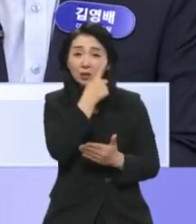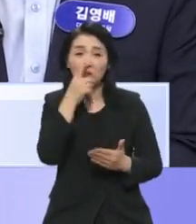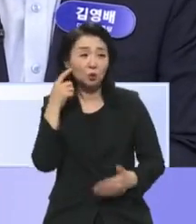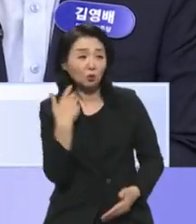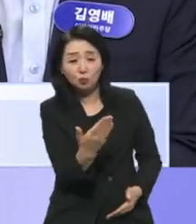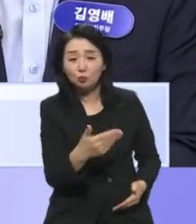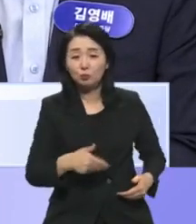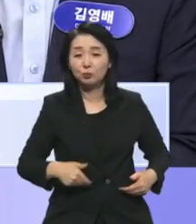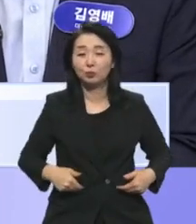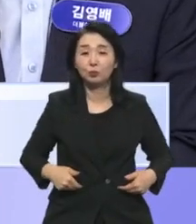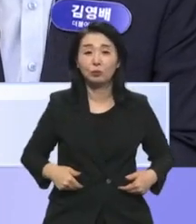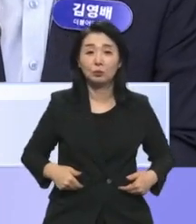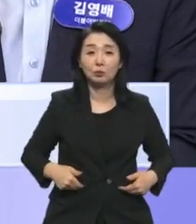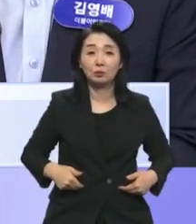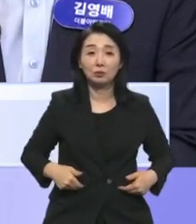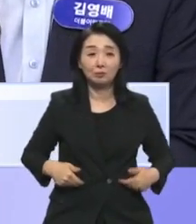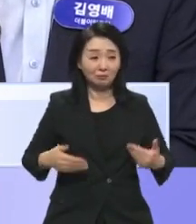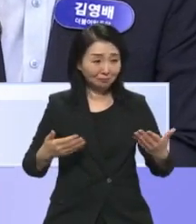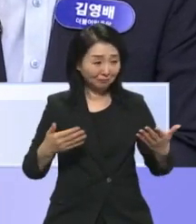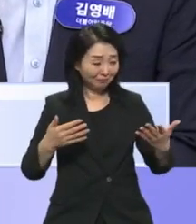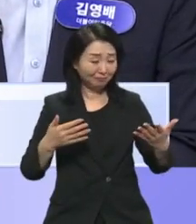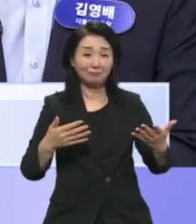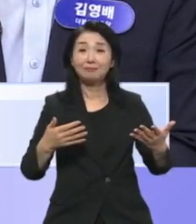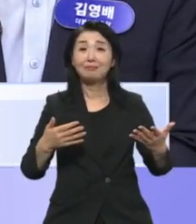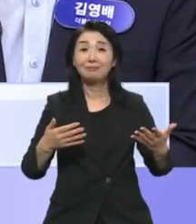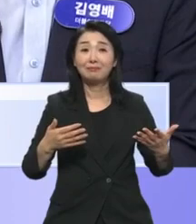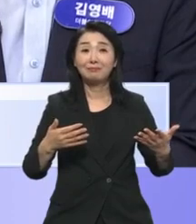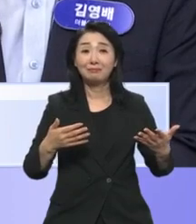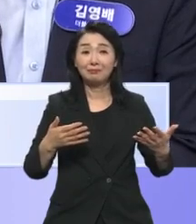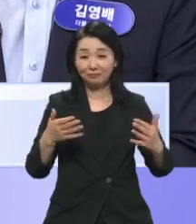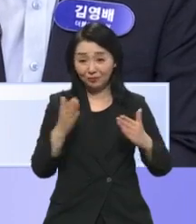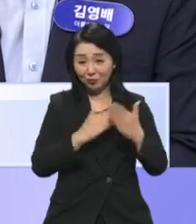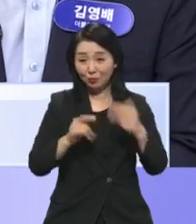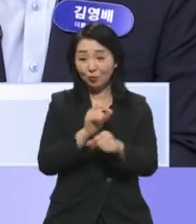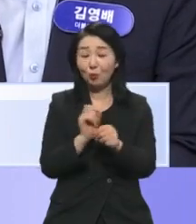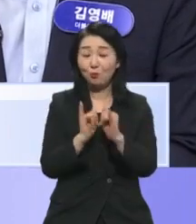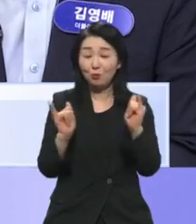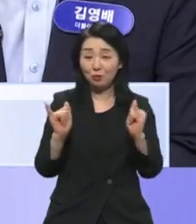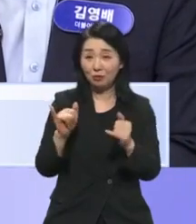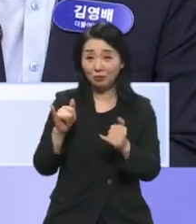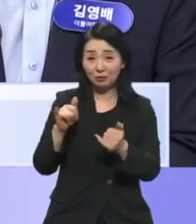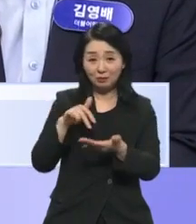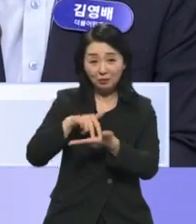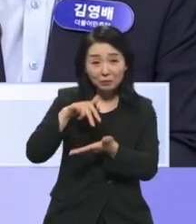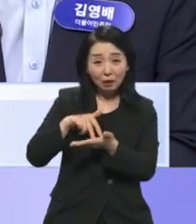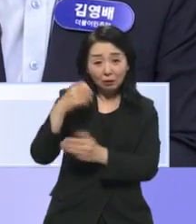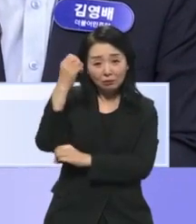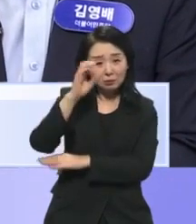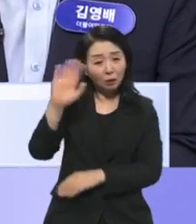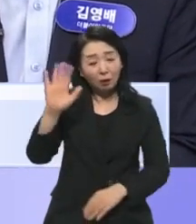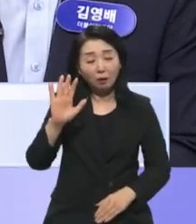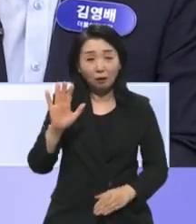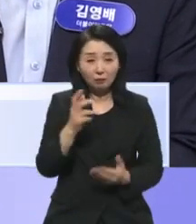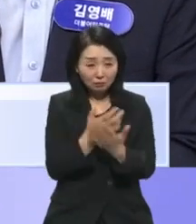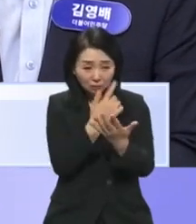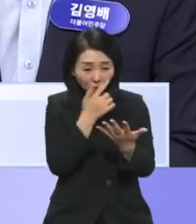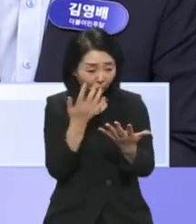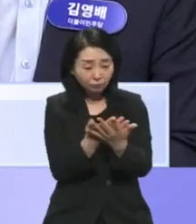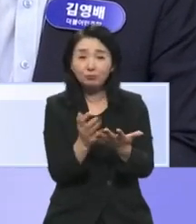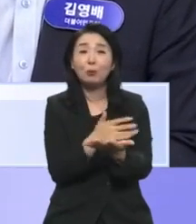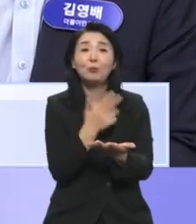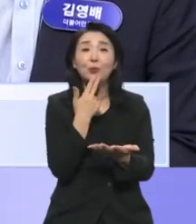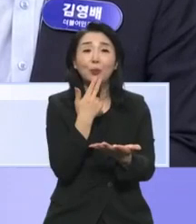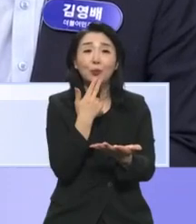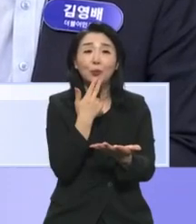증거를 내야 되잖아요 근데 이거는 공무원으로서 저는 기본도 안 돼 있다 나온 것이 없다 아니 예산을